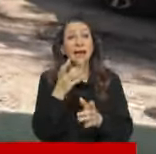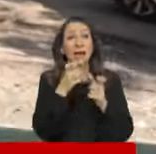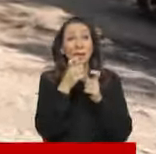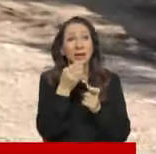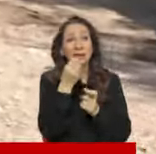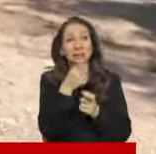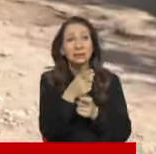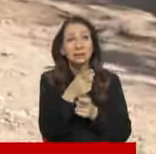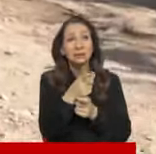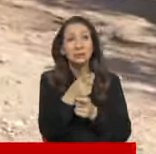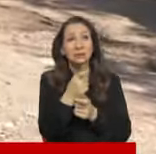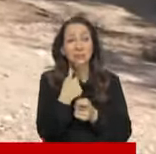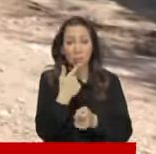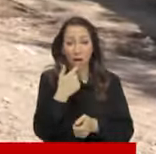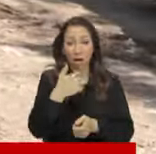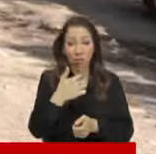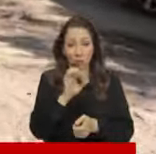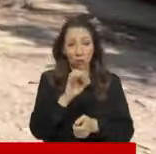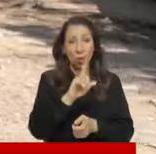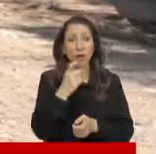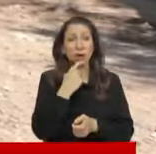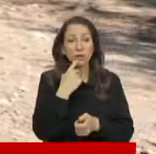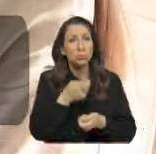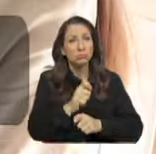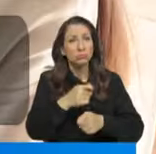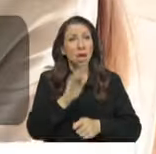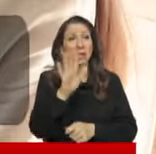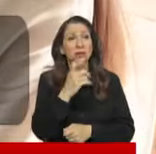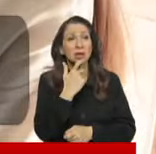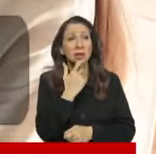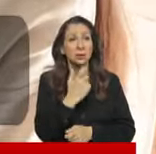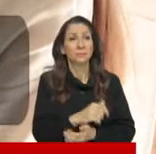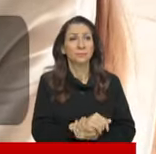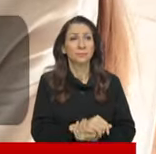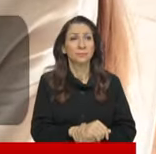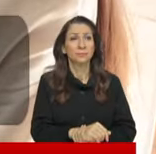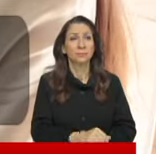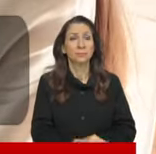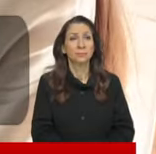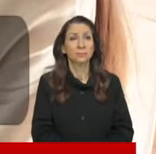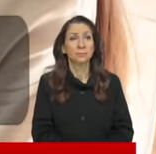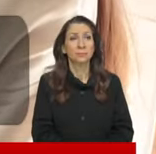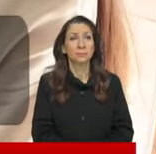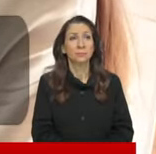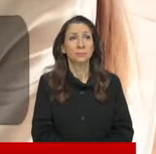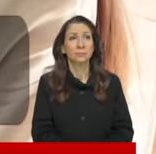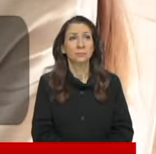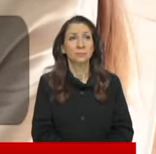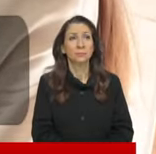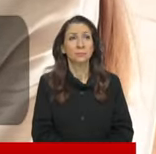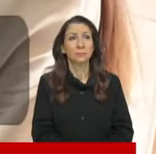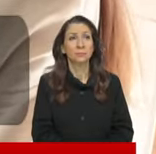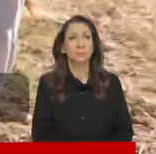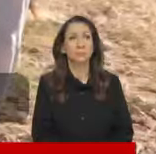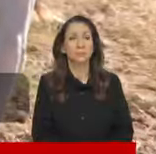Marmara gölünden yaşım 60 10 yaşından beri yedik 50 sene iş bulursam gideceğim işi almayla şimdi Yaş